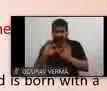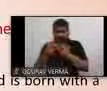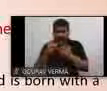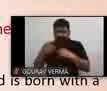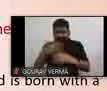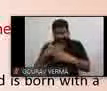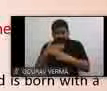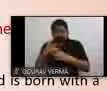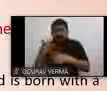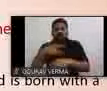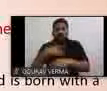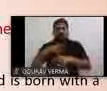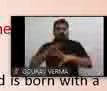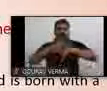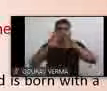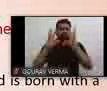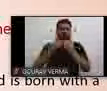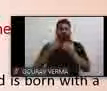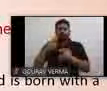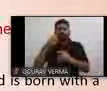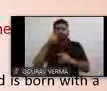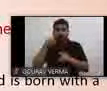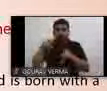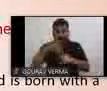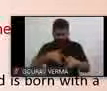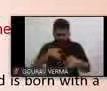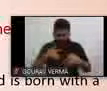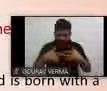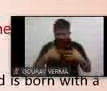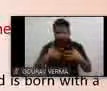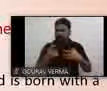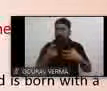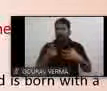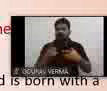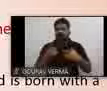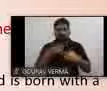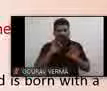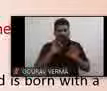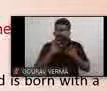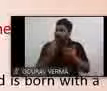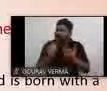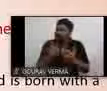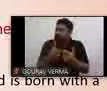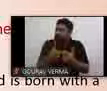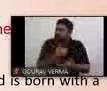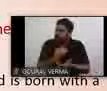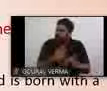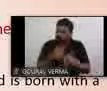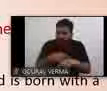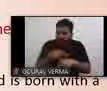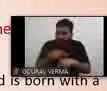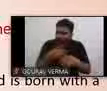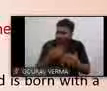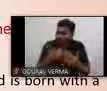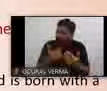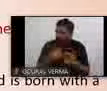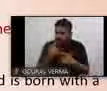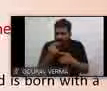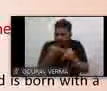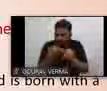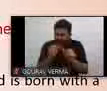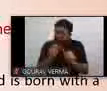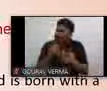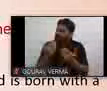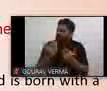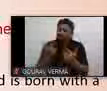द होम. मदर जो है उसको फिर से लगने लगता है कि हाँ कुछ हो सकता है, कम टाइम में कम पैसे में भी मैं कुछ,